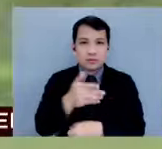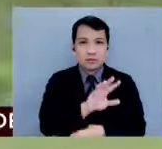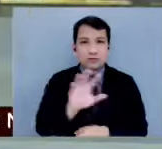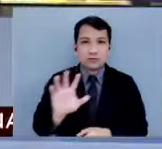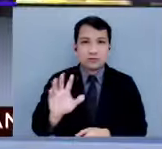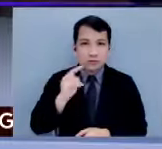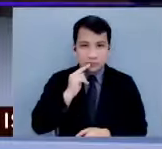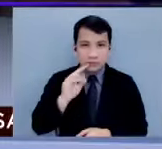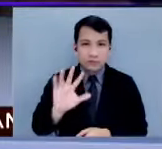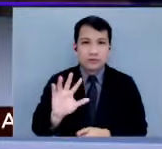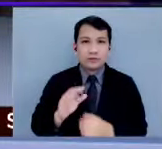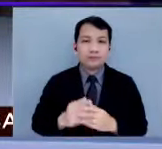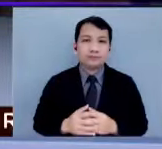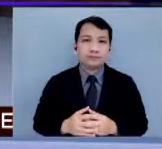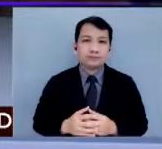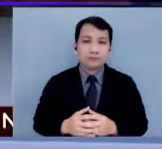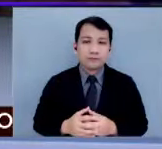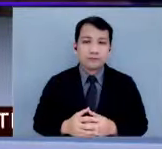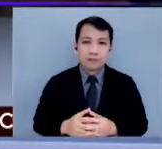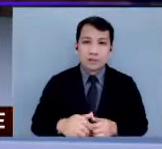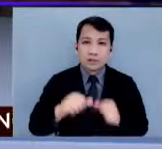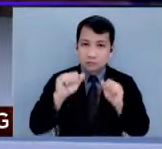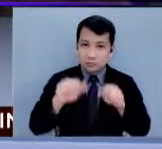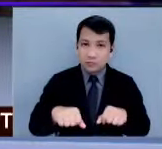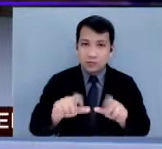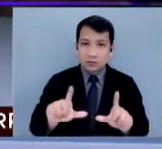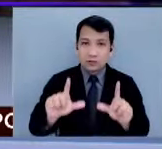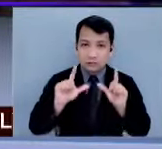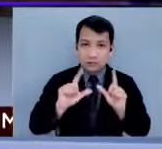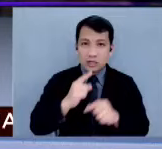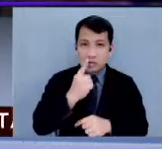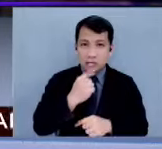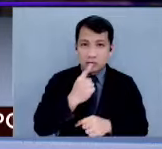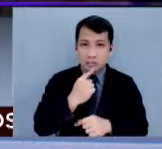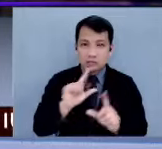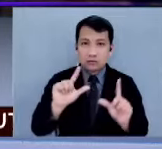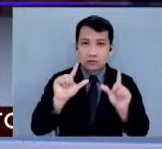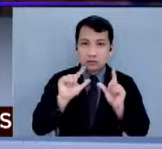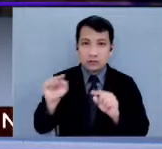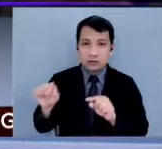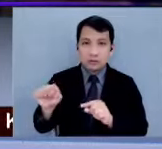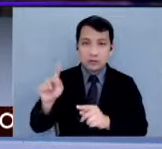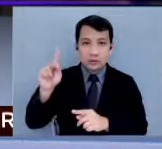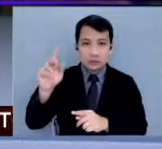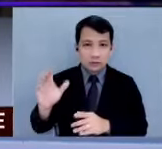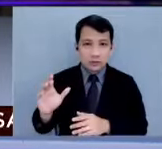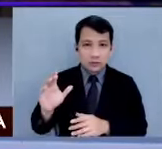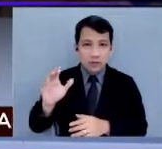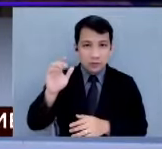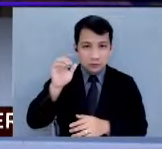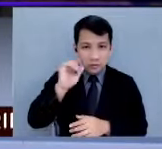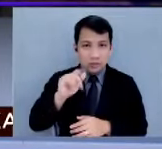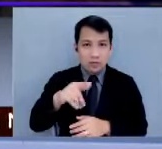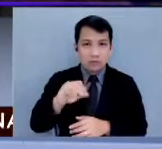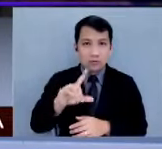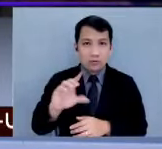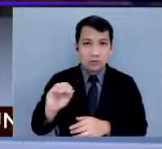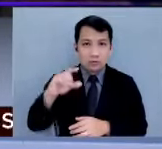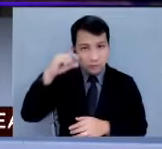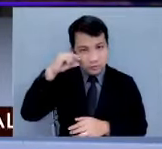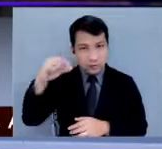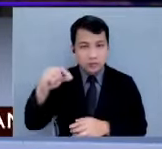5. Pwede nang isama sa red notice ng Interpol si Pastor Apollo Quibuloy. Yan ay matapos si utos ng korte